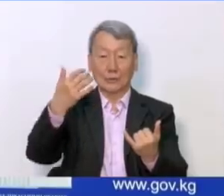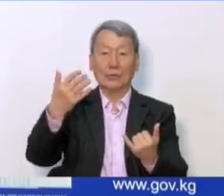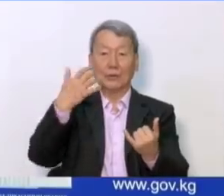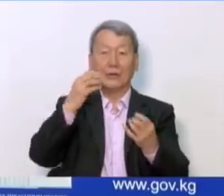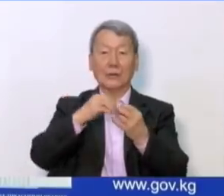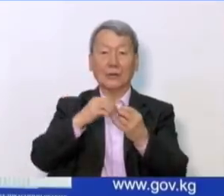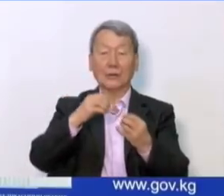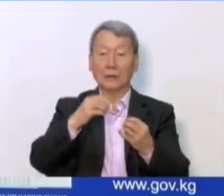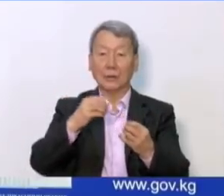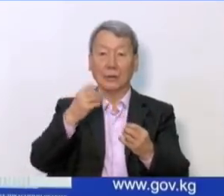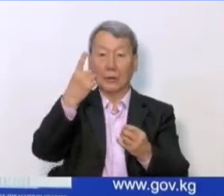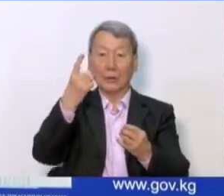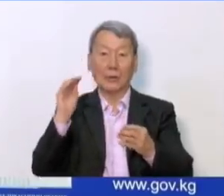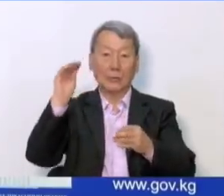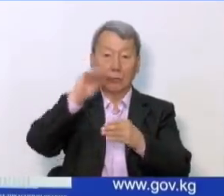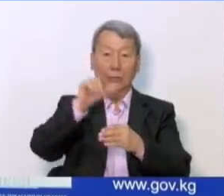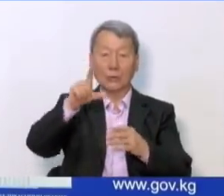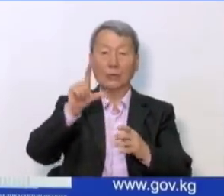учурга көбөйгөндүгүн